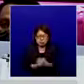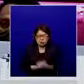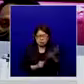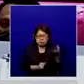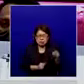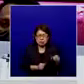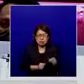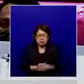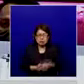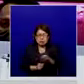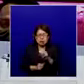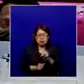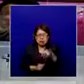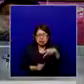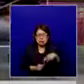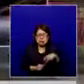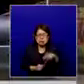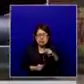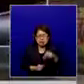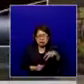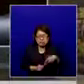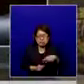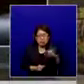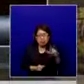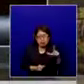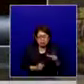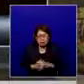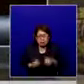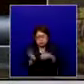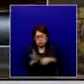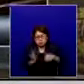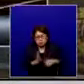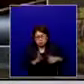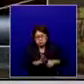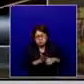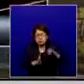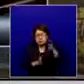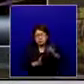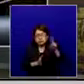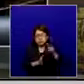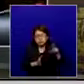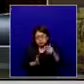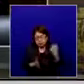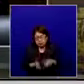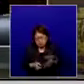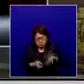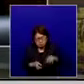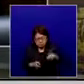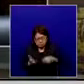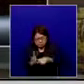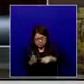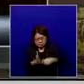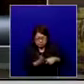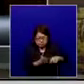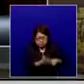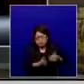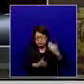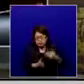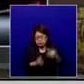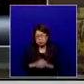เป็น NPL ส่วนใหญ่มันติดคุณพ่อคุณปู่บูโรไอ้เครดิตบูโรบอกว่าชาติปางก่อนเนี่ย